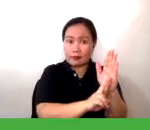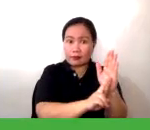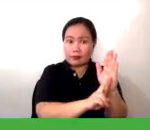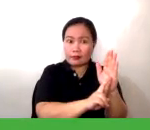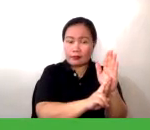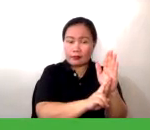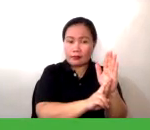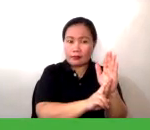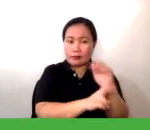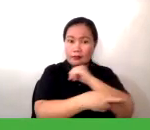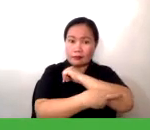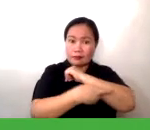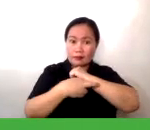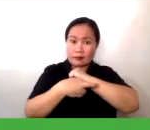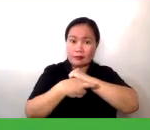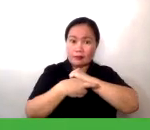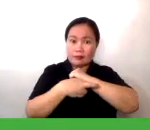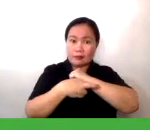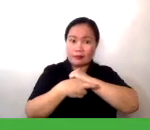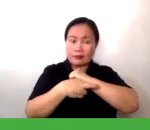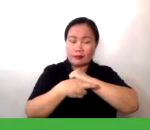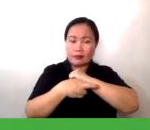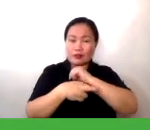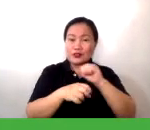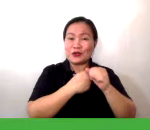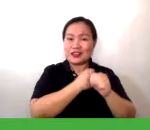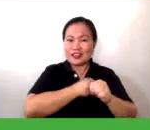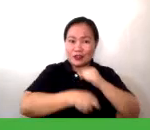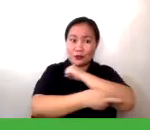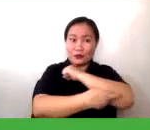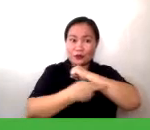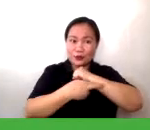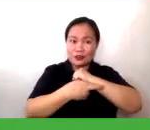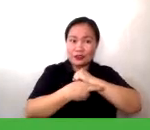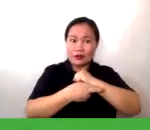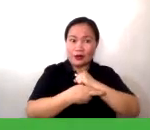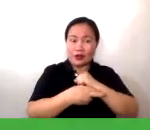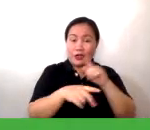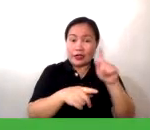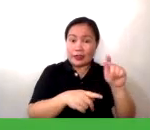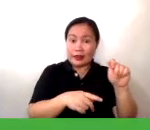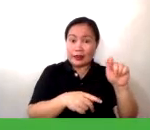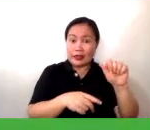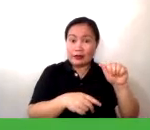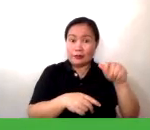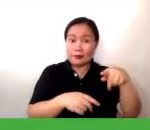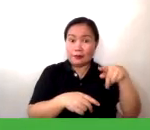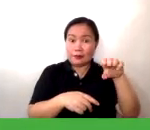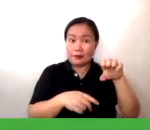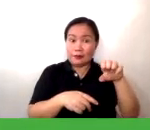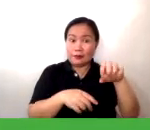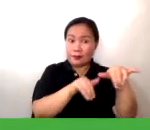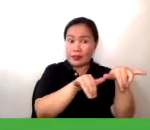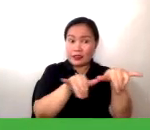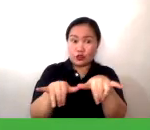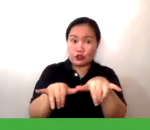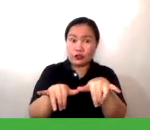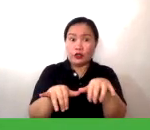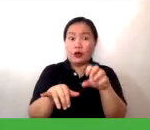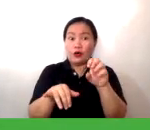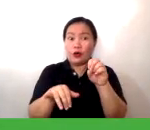ruler. You can make use of the tape measure and the meter stick. So, ito po yung mga instrument